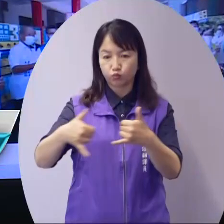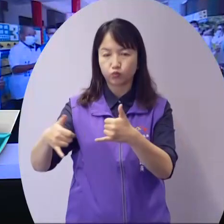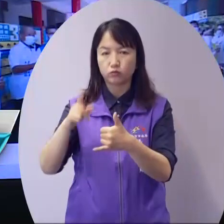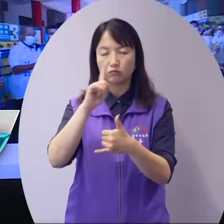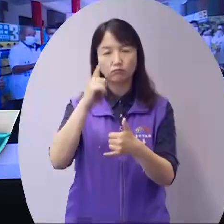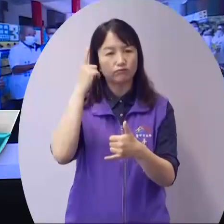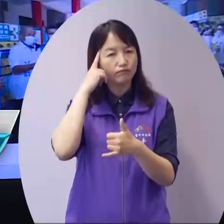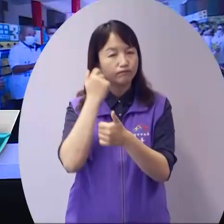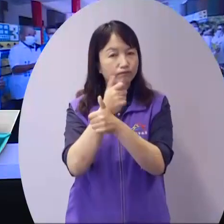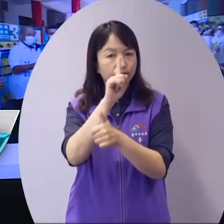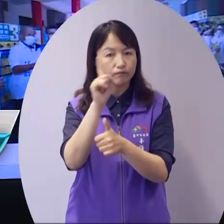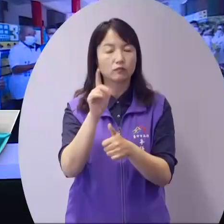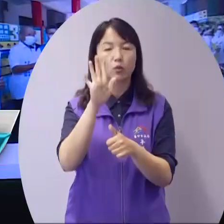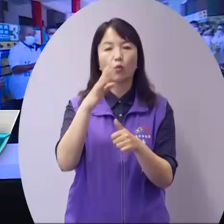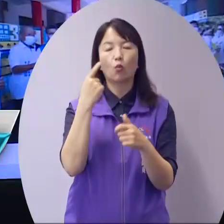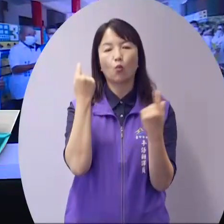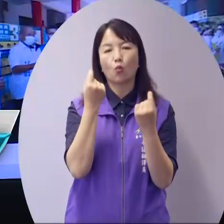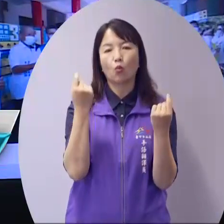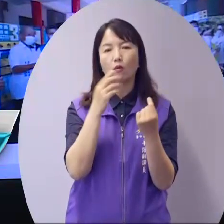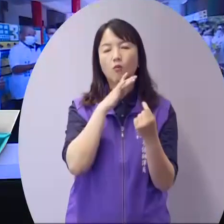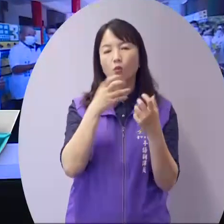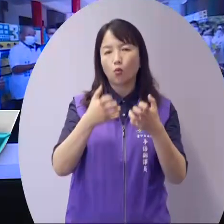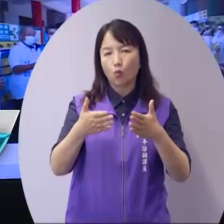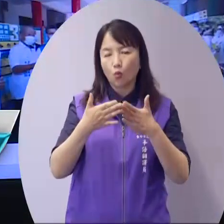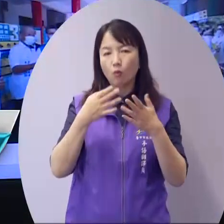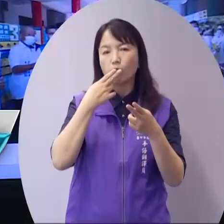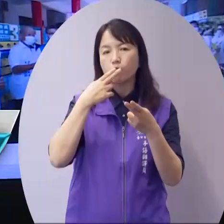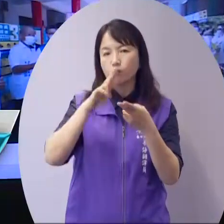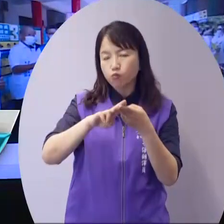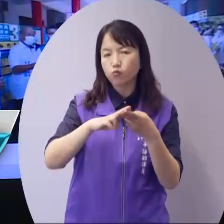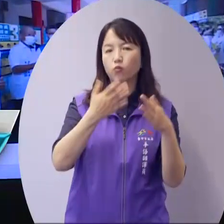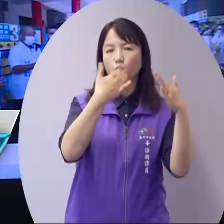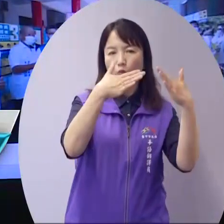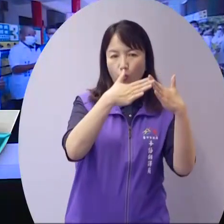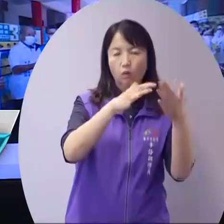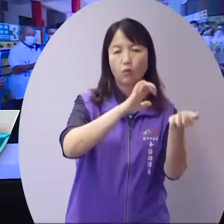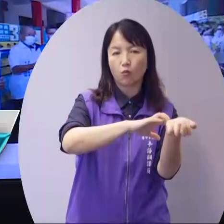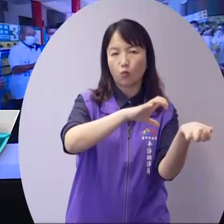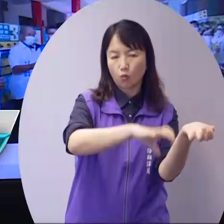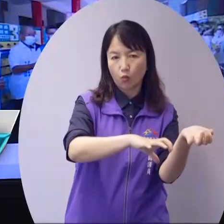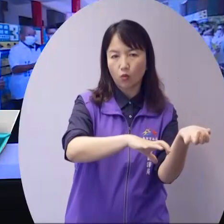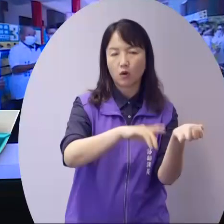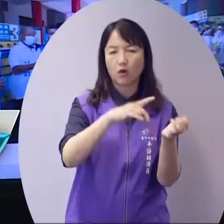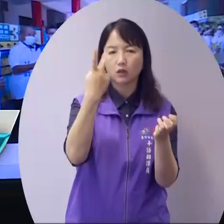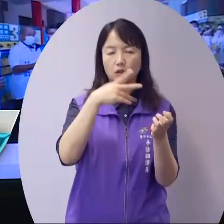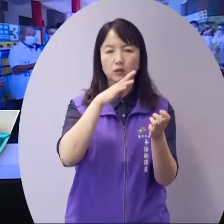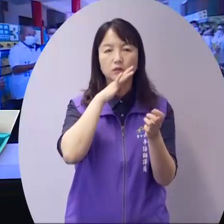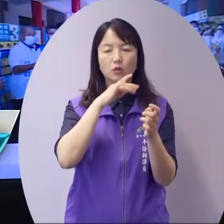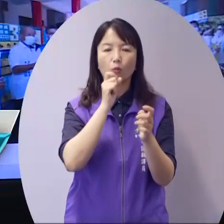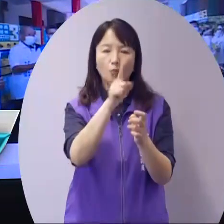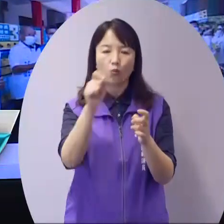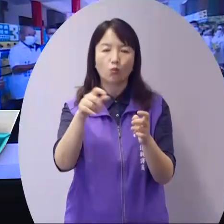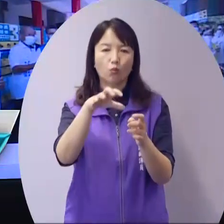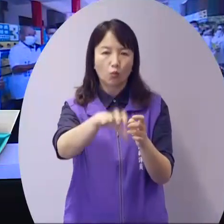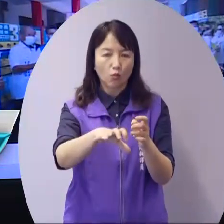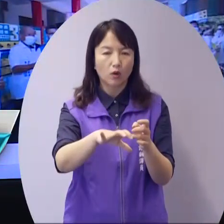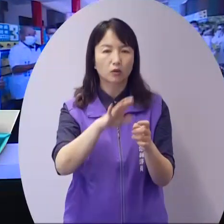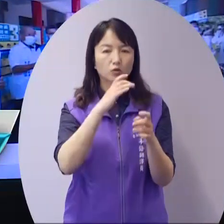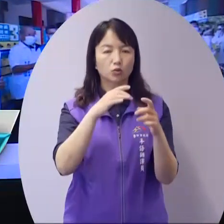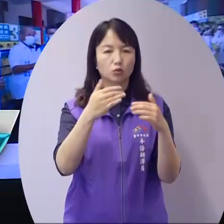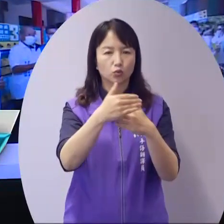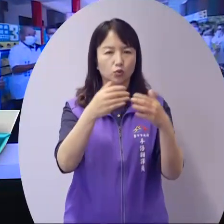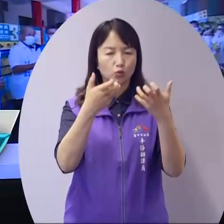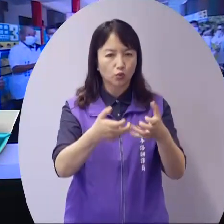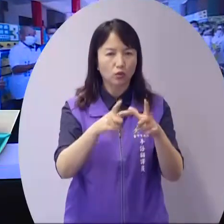会考量在地的一些，比如说比较重要邮局啊、学校啊、医院啊，甚至有一些购物中心啊，有一些交通重要